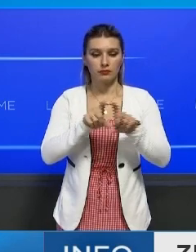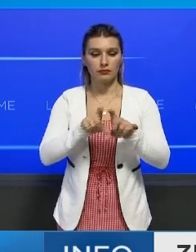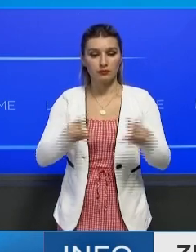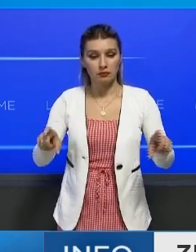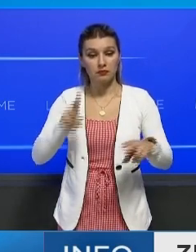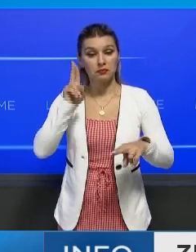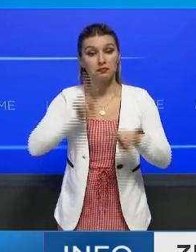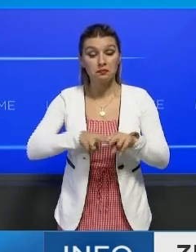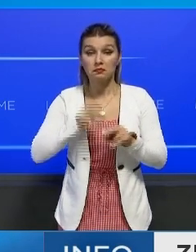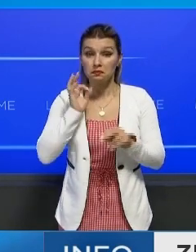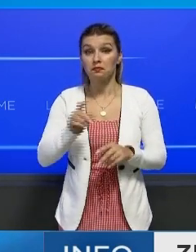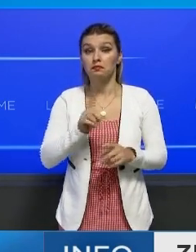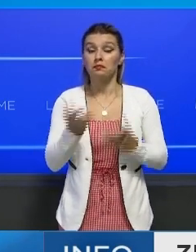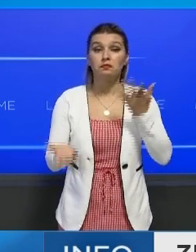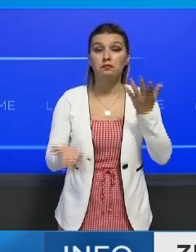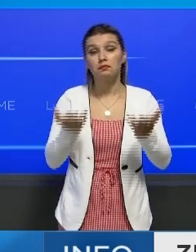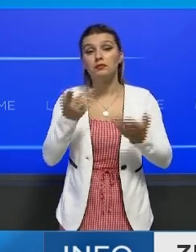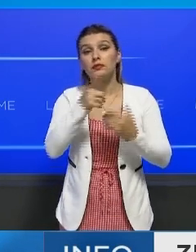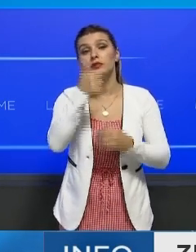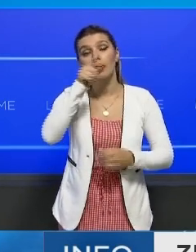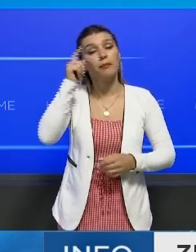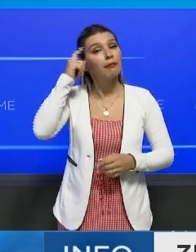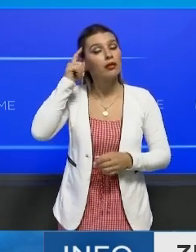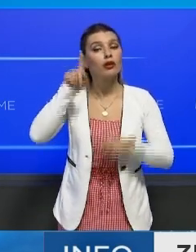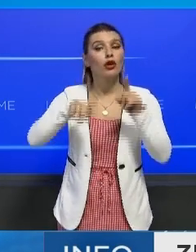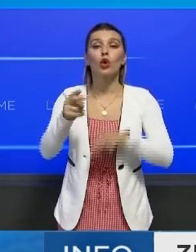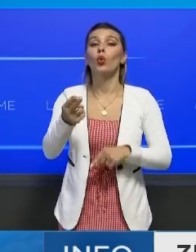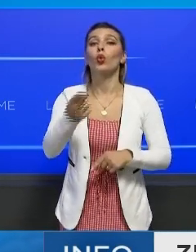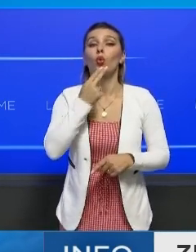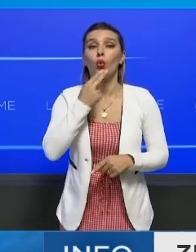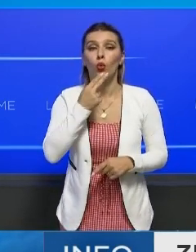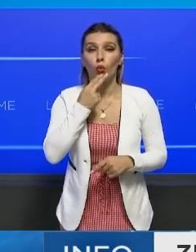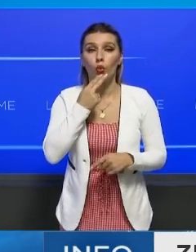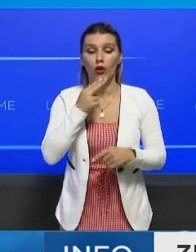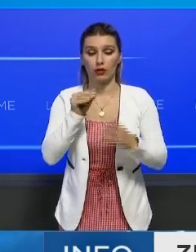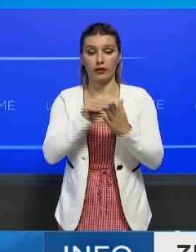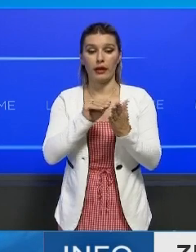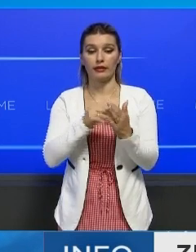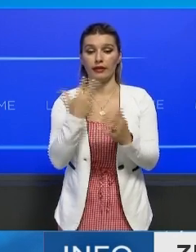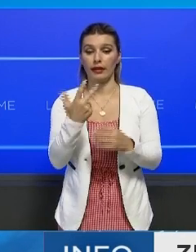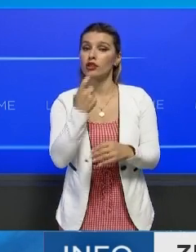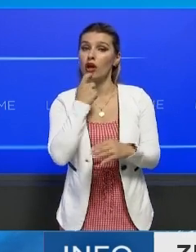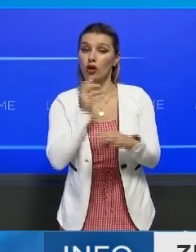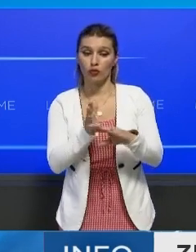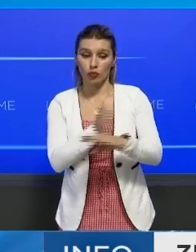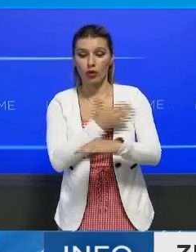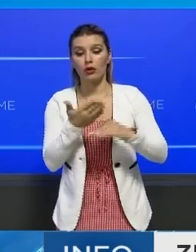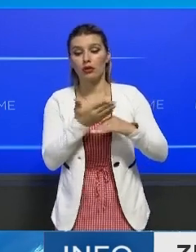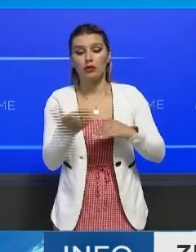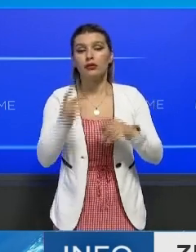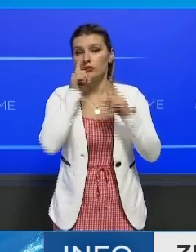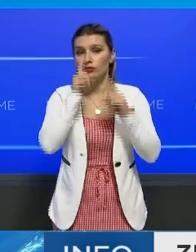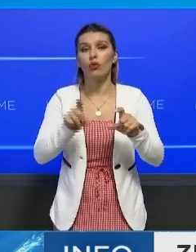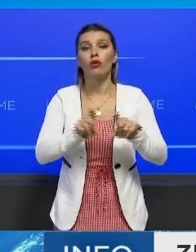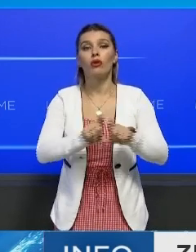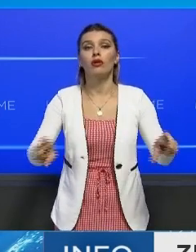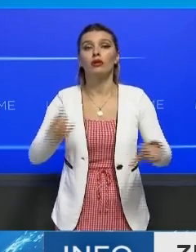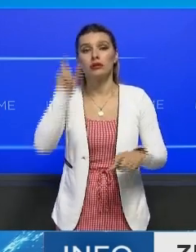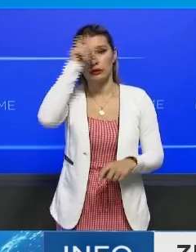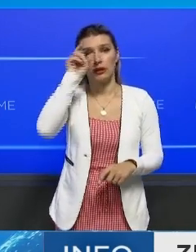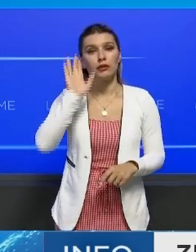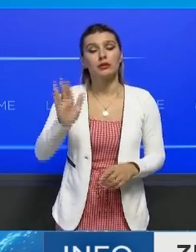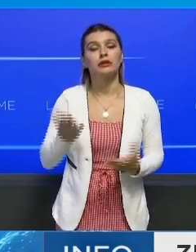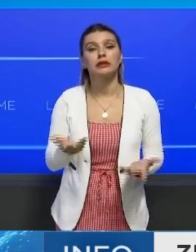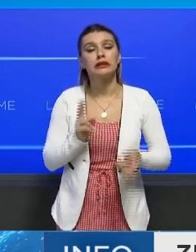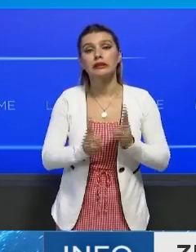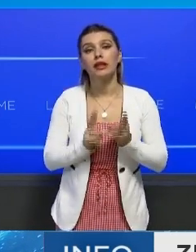vendim të tillë. Çfarë të ndodhë me ato vetura që edhe pas datës 30 shtator do të vazhdojnë të qarkullojnë me targat e